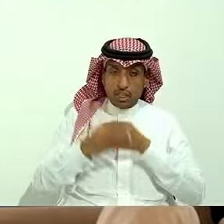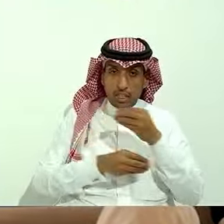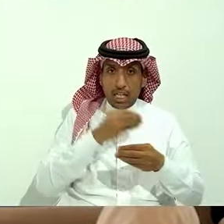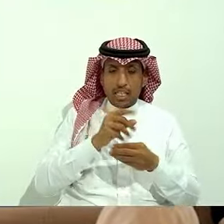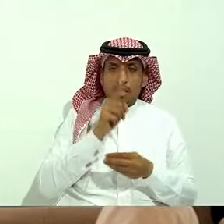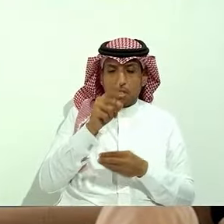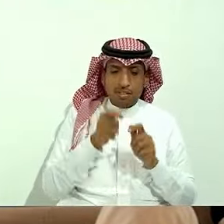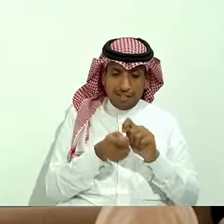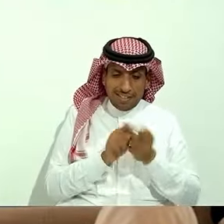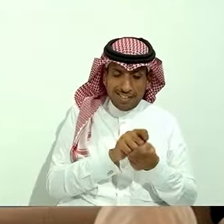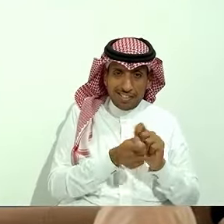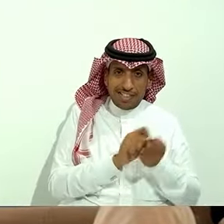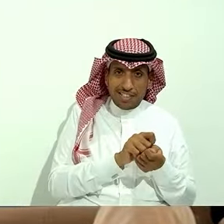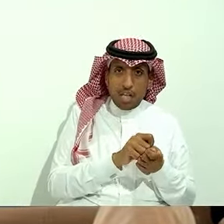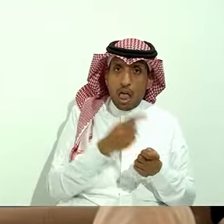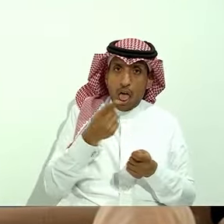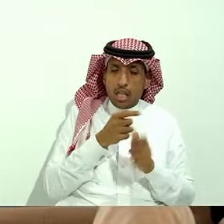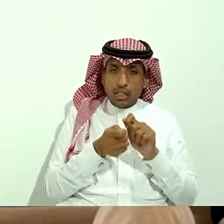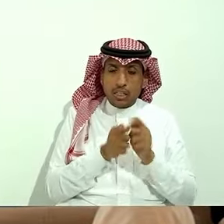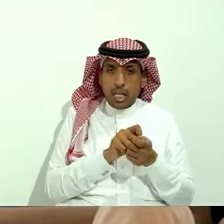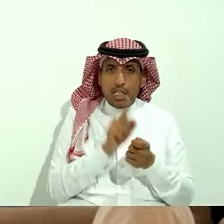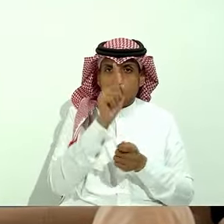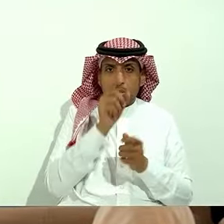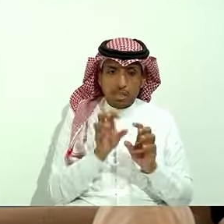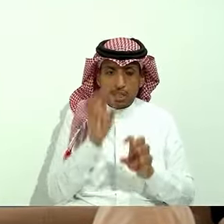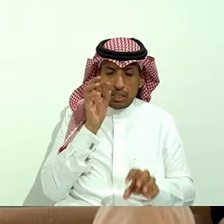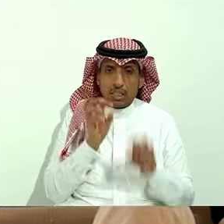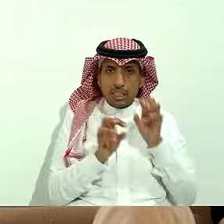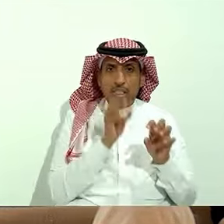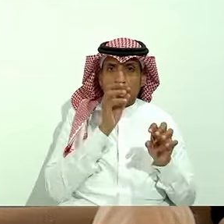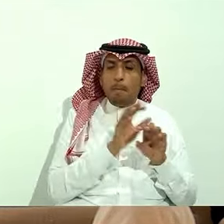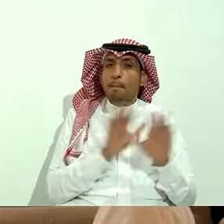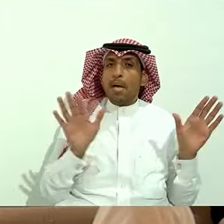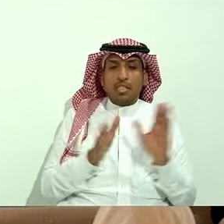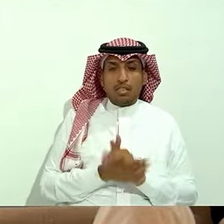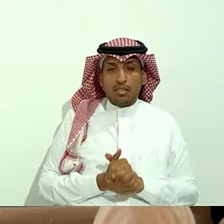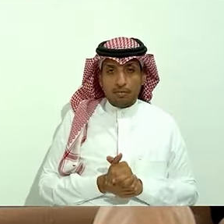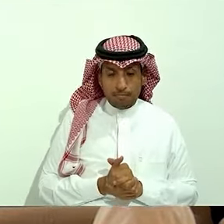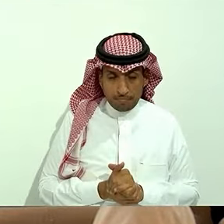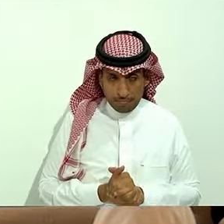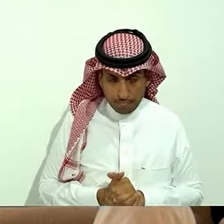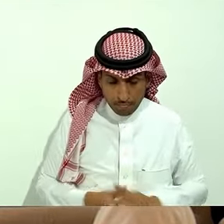فيه، لو جاء فيه تلف تغير فيه الجزئية اللي تتغير. يعني